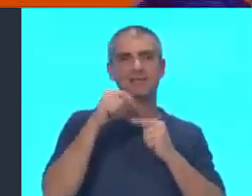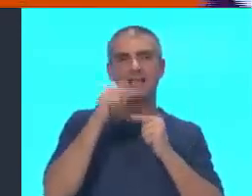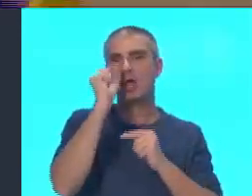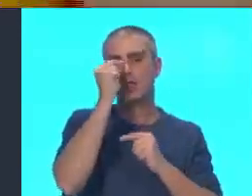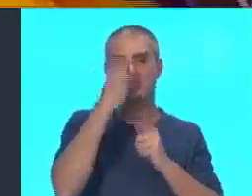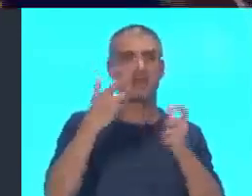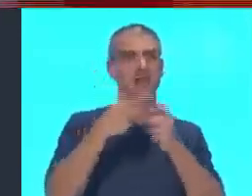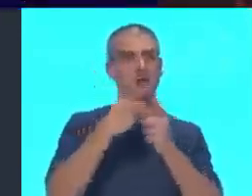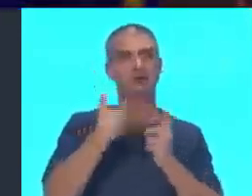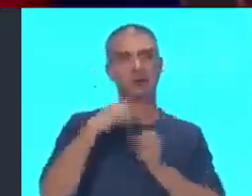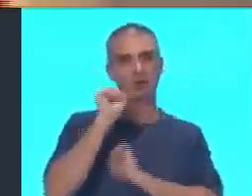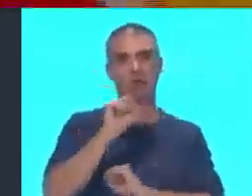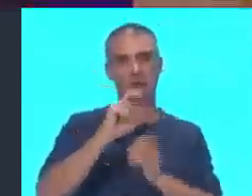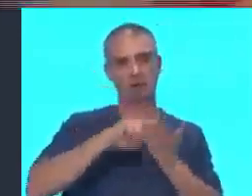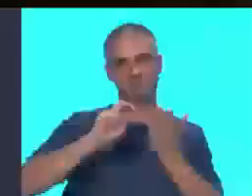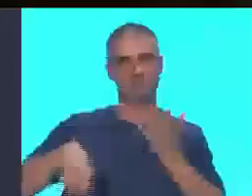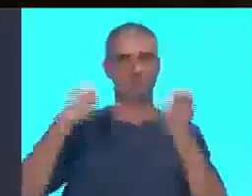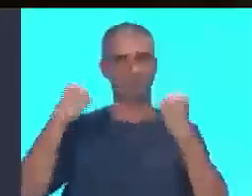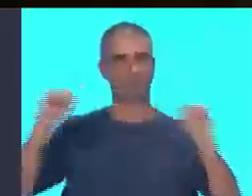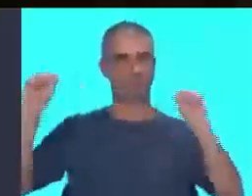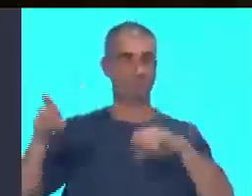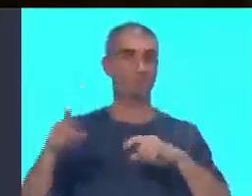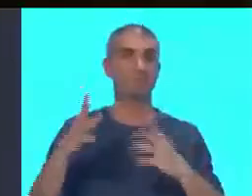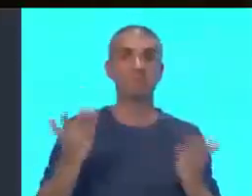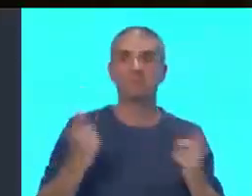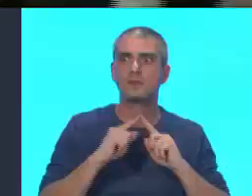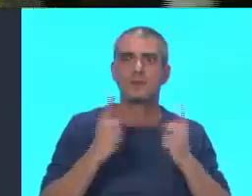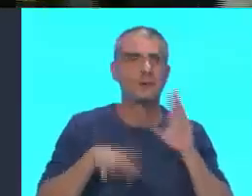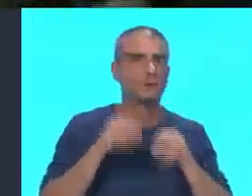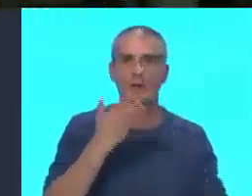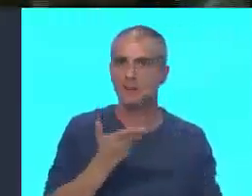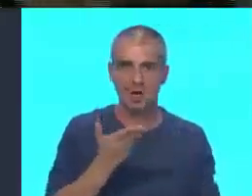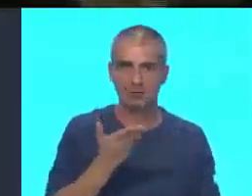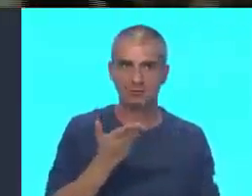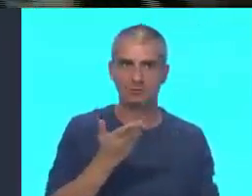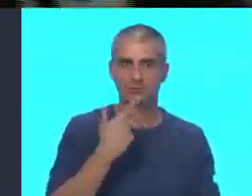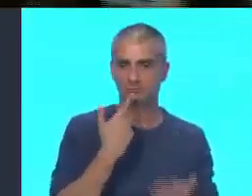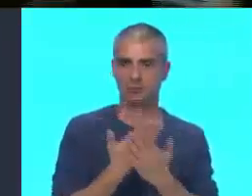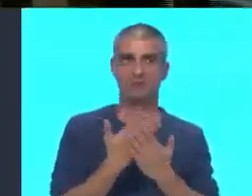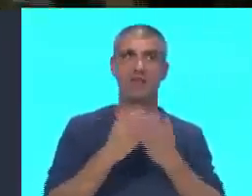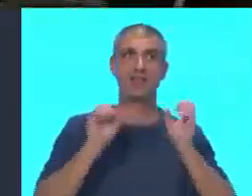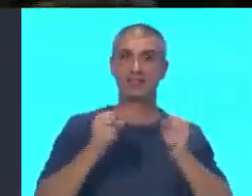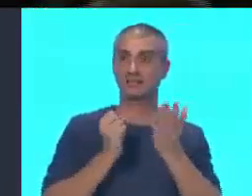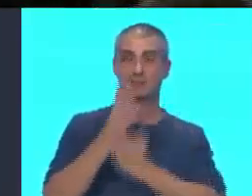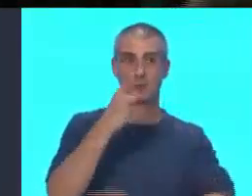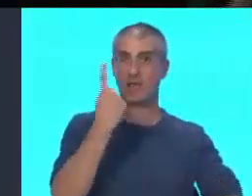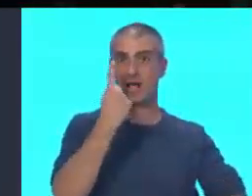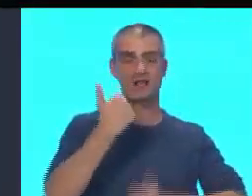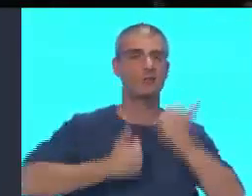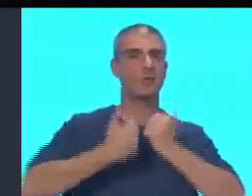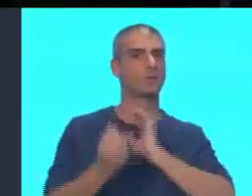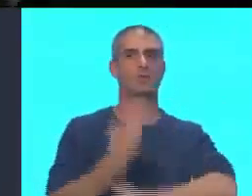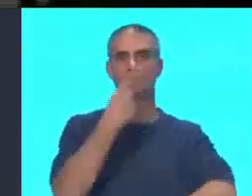הלאומני התומך בעצמאות. עד כמה גדול האבסורד בבחירות האלה, תעיד העובדה שהנשיא המודח ואחד המועמדים הבולטים,